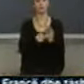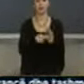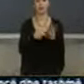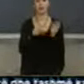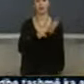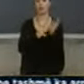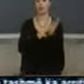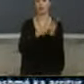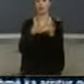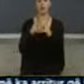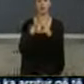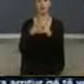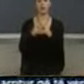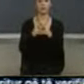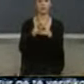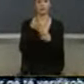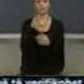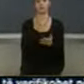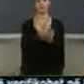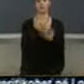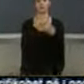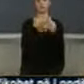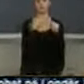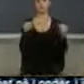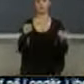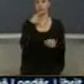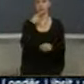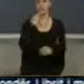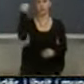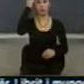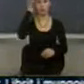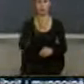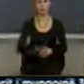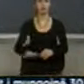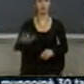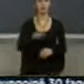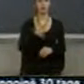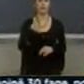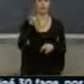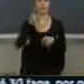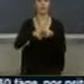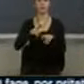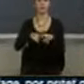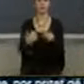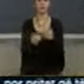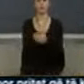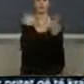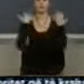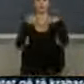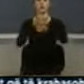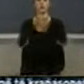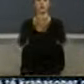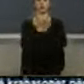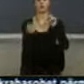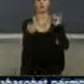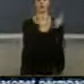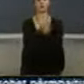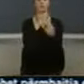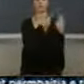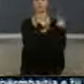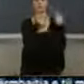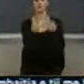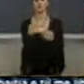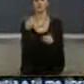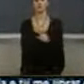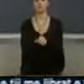të cilin decidivisht thuhët se Kosovë do të zhvilloj strategji për një transferim të plot të përgjegjësive të siguris